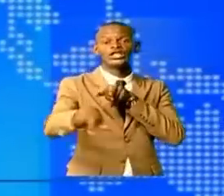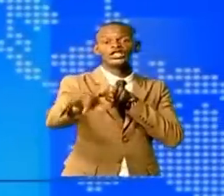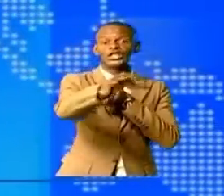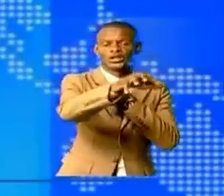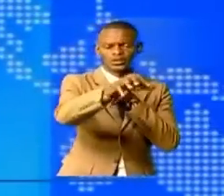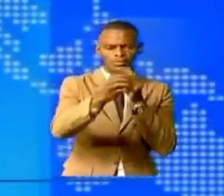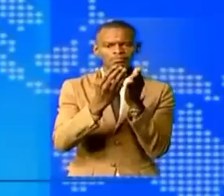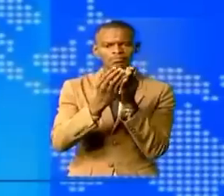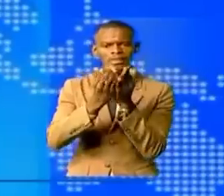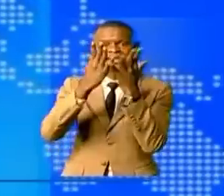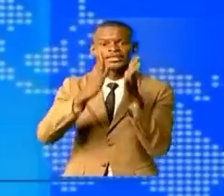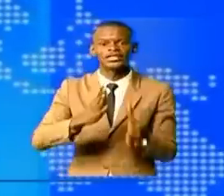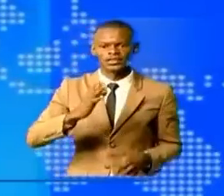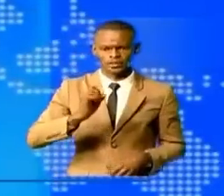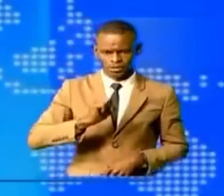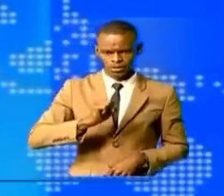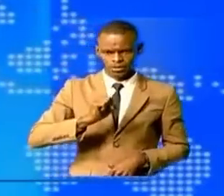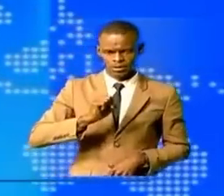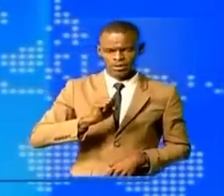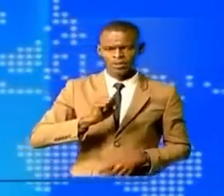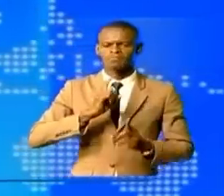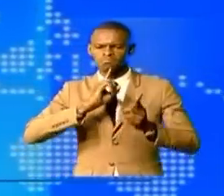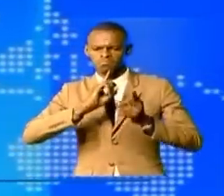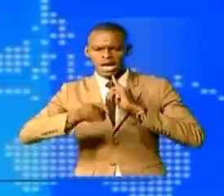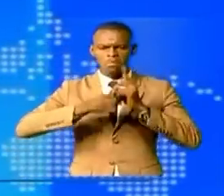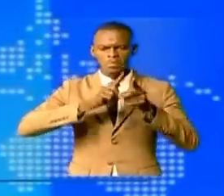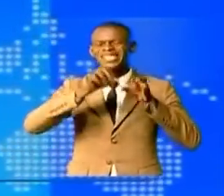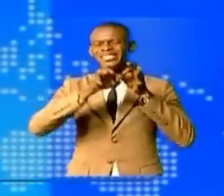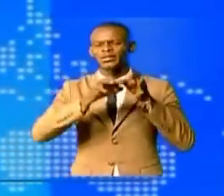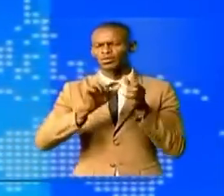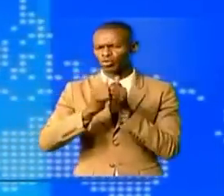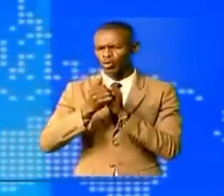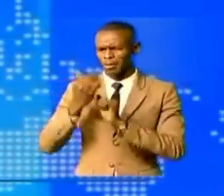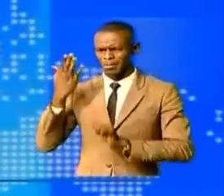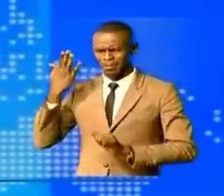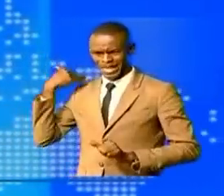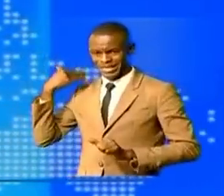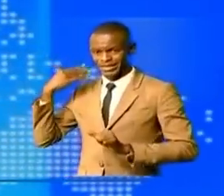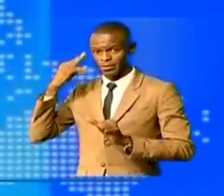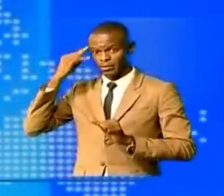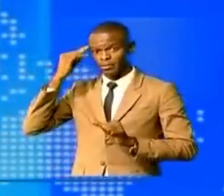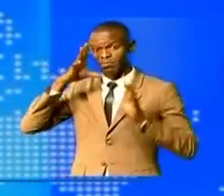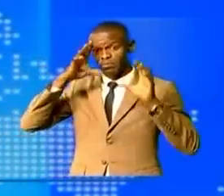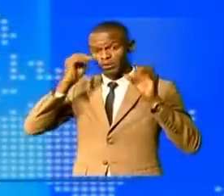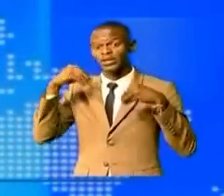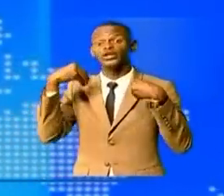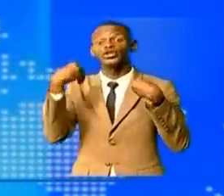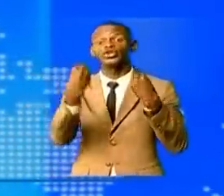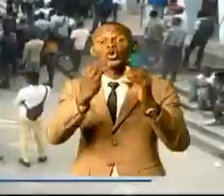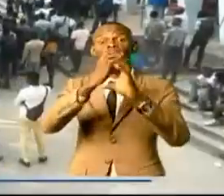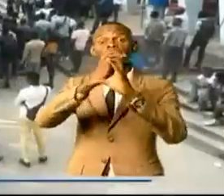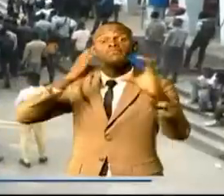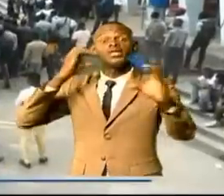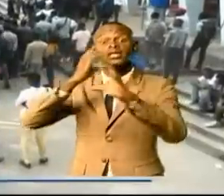bus Transacadémia. Résumé de l'échange dans ce reportage signé Myriam Madika Siande Emaka.